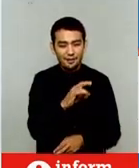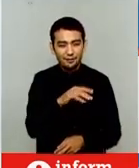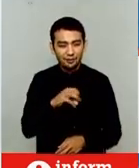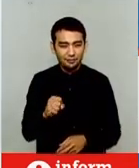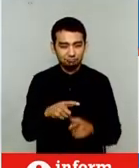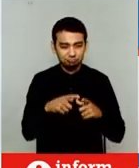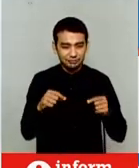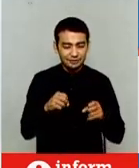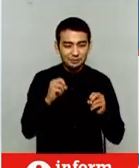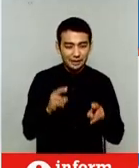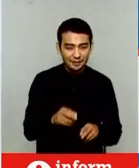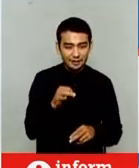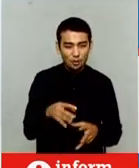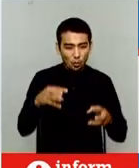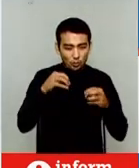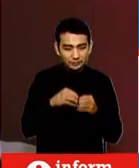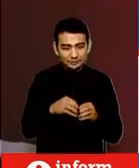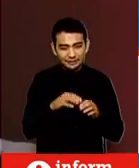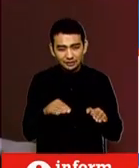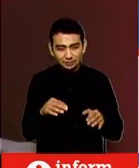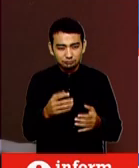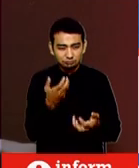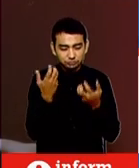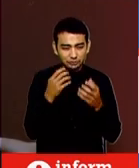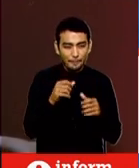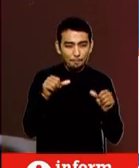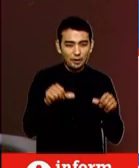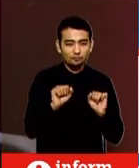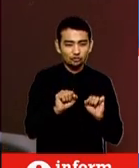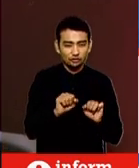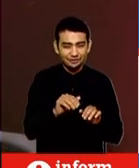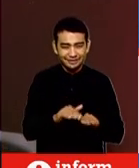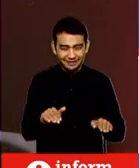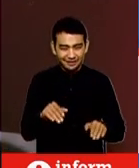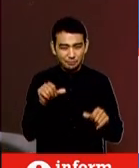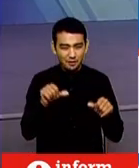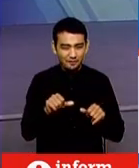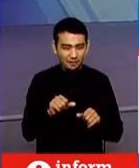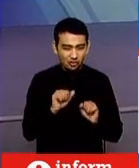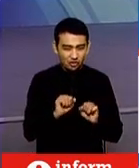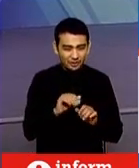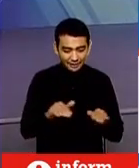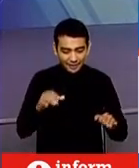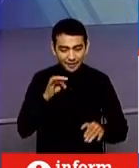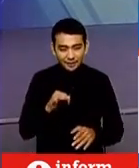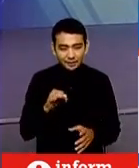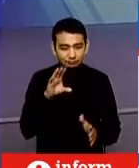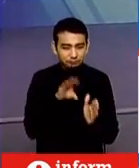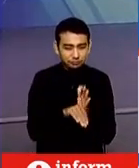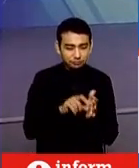карте будет введена общая статистика всех ведомств по защите прав детей. Кроме того, в каждом школьном кабинете планируется установить